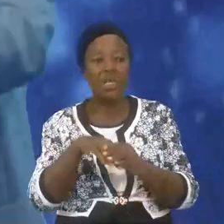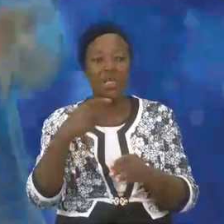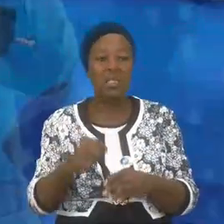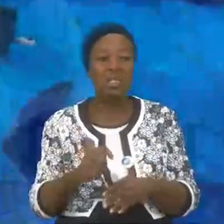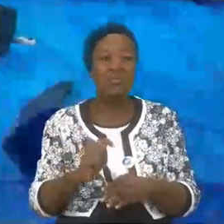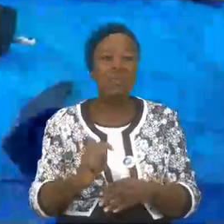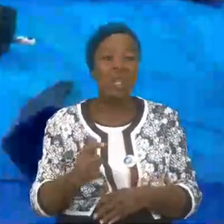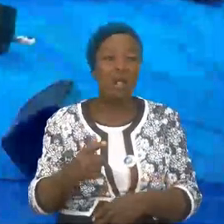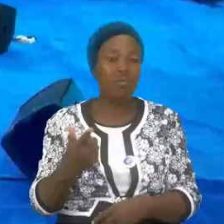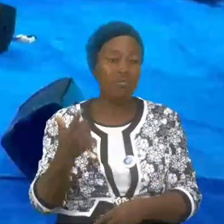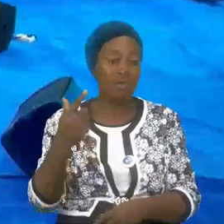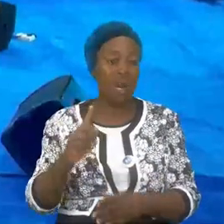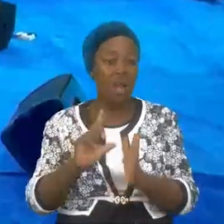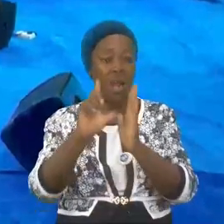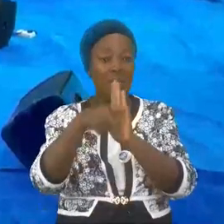suite des temps.